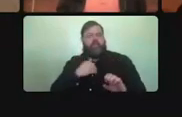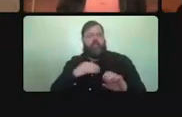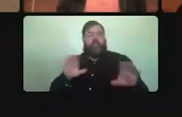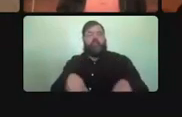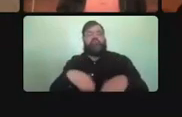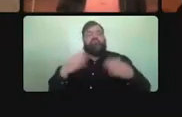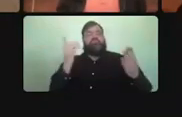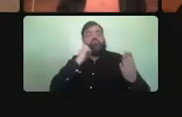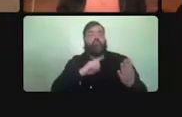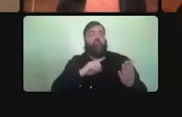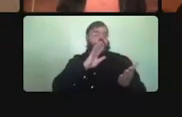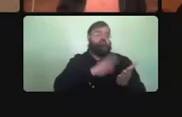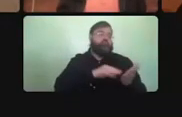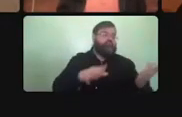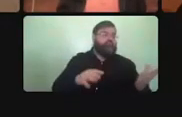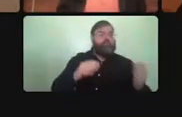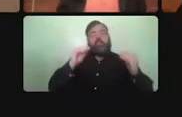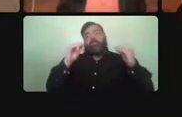la tatu,